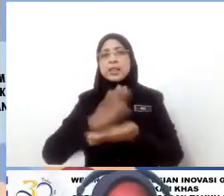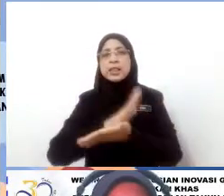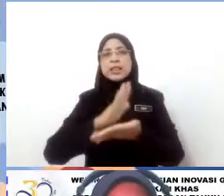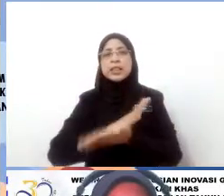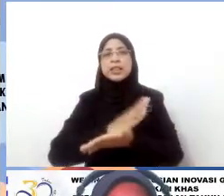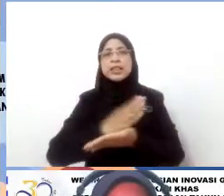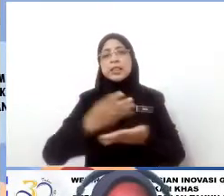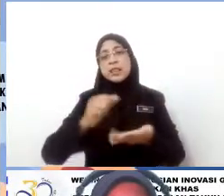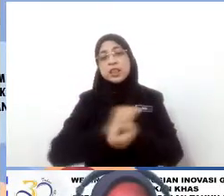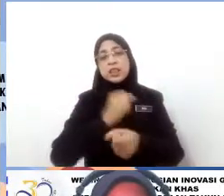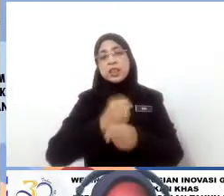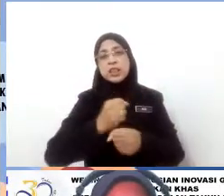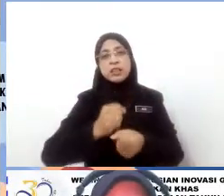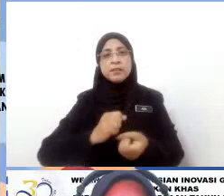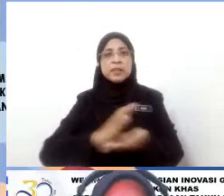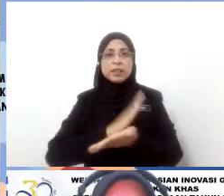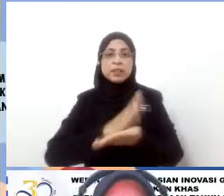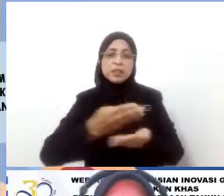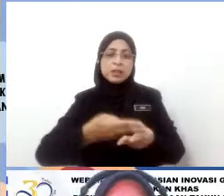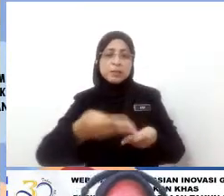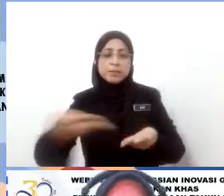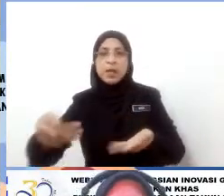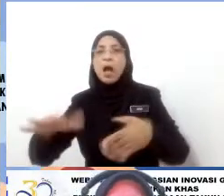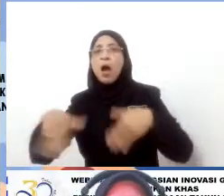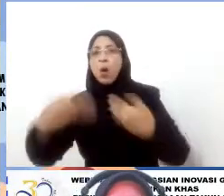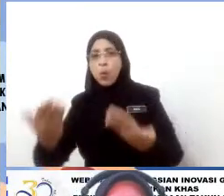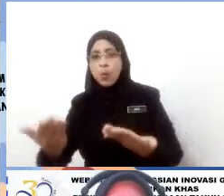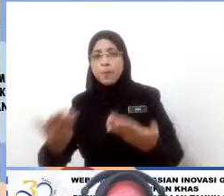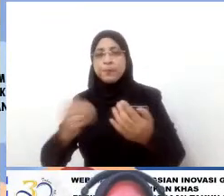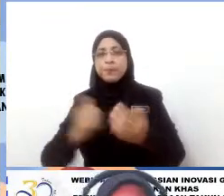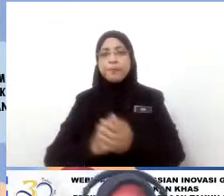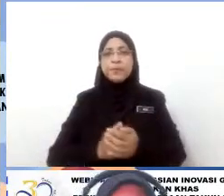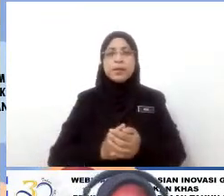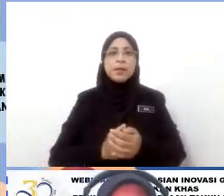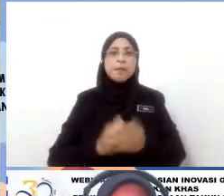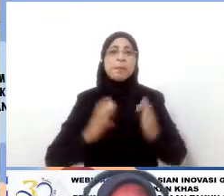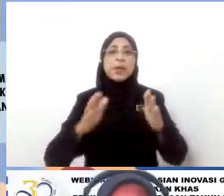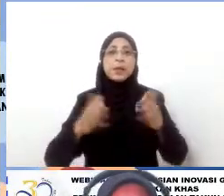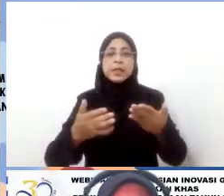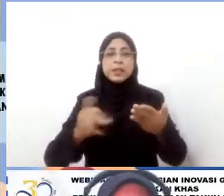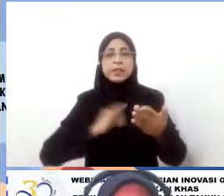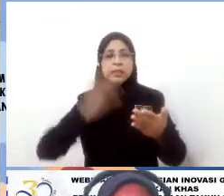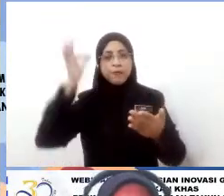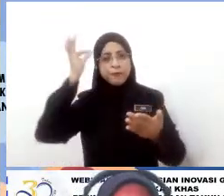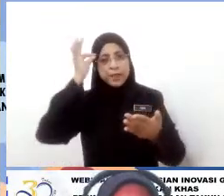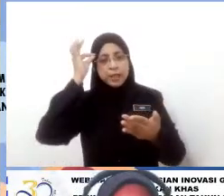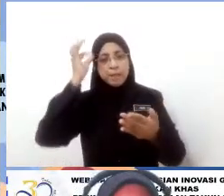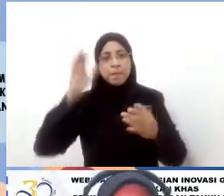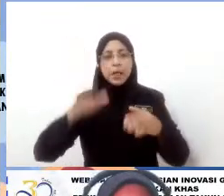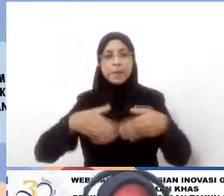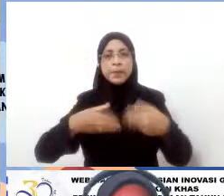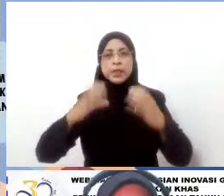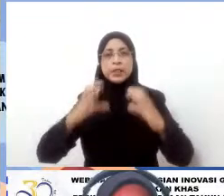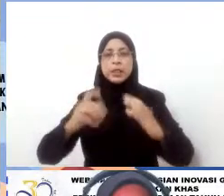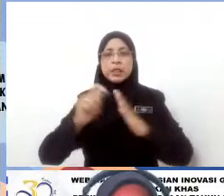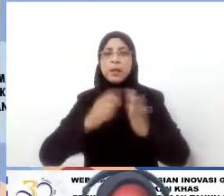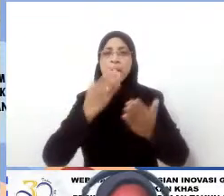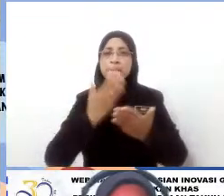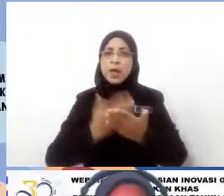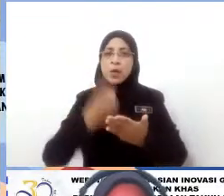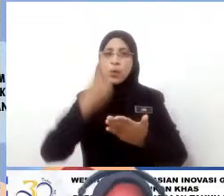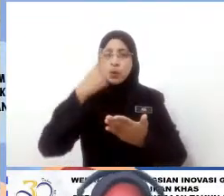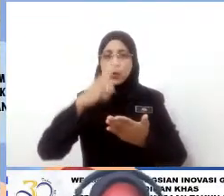tak tertinggal. Itulah saya nak fokuskan hands on STEM, kemudian benda-benda digital supaya anak-anak saya ni, anak-anak MBK kita